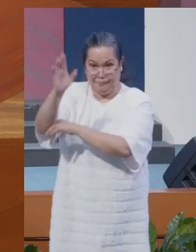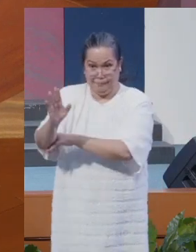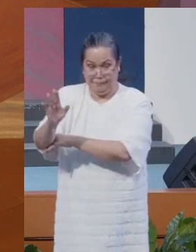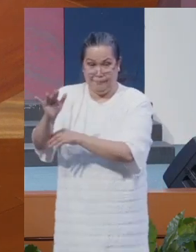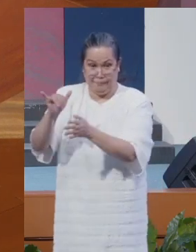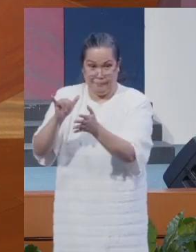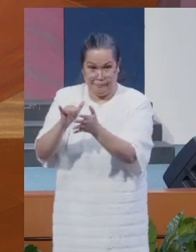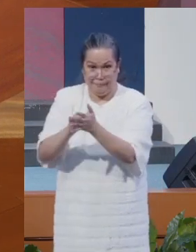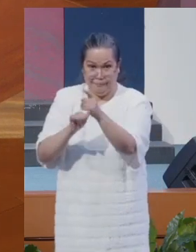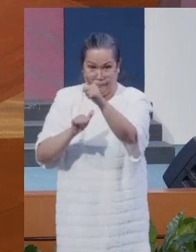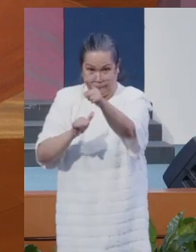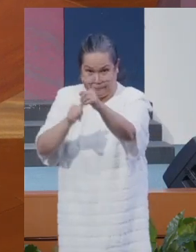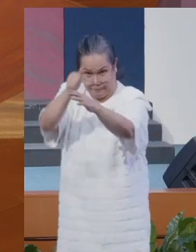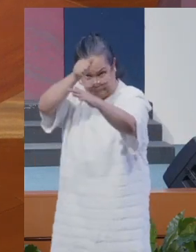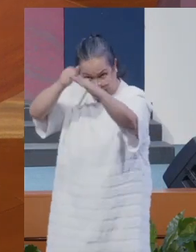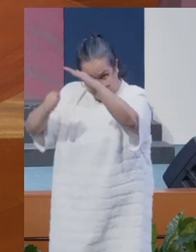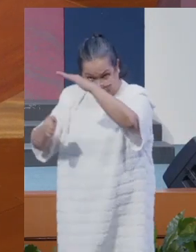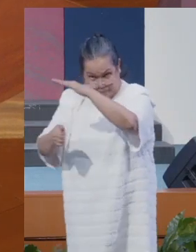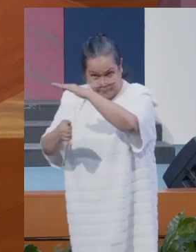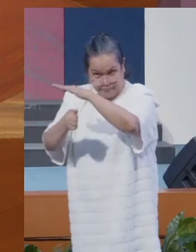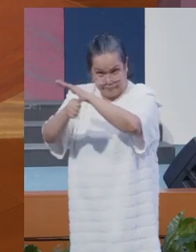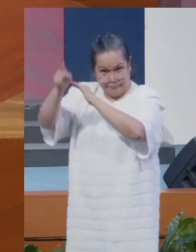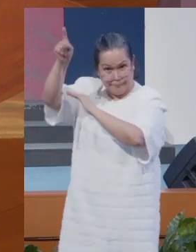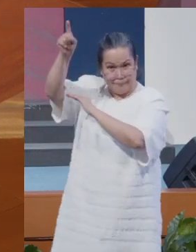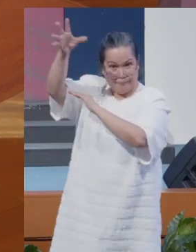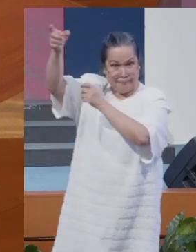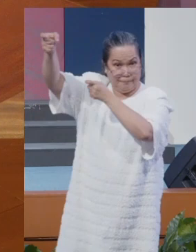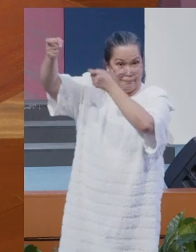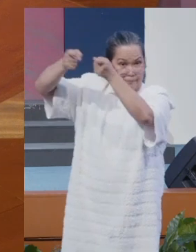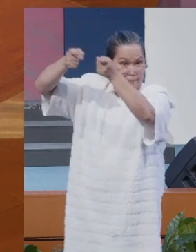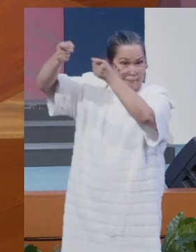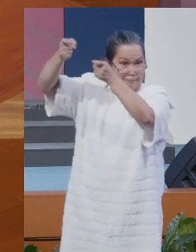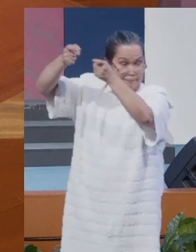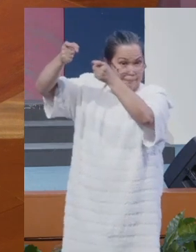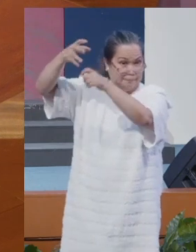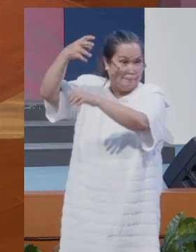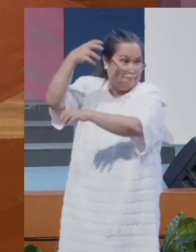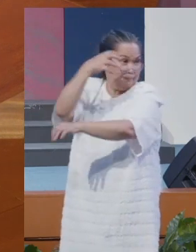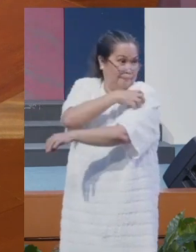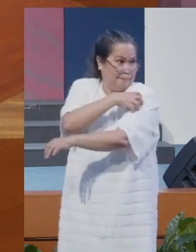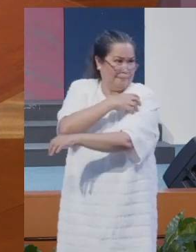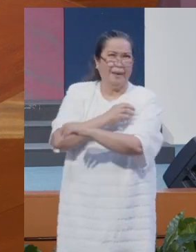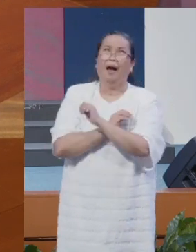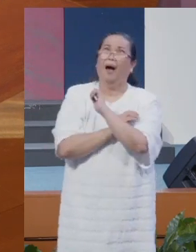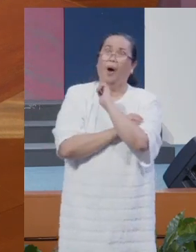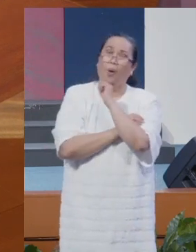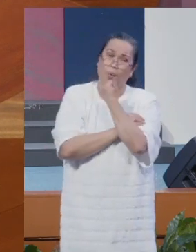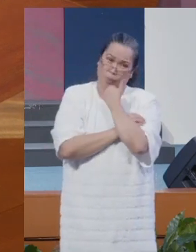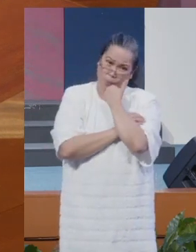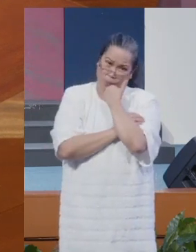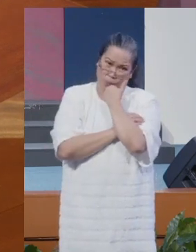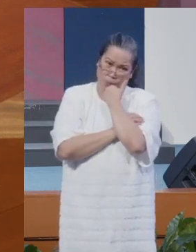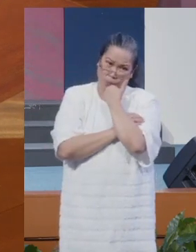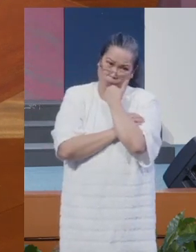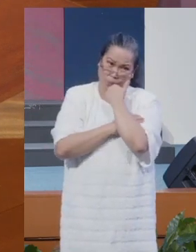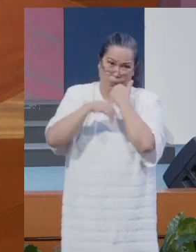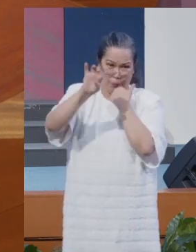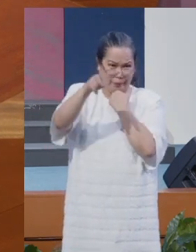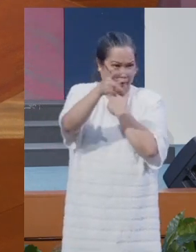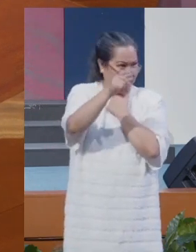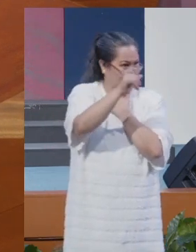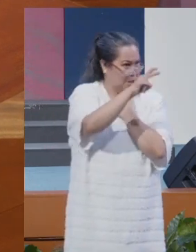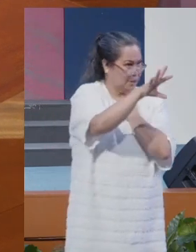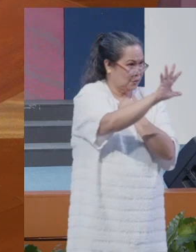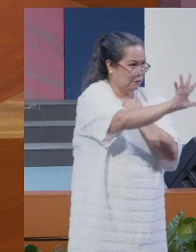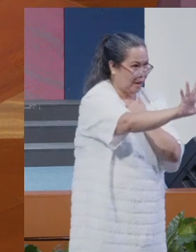na magpasakop palagi sa kapangyarihan nito. Saan yun, Pastor? Ephesians 5:18.